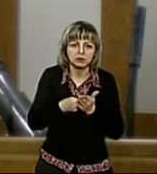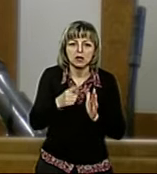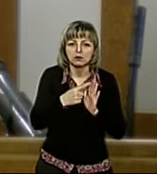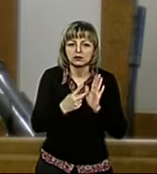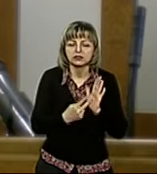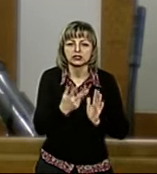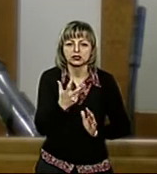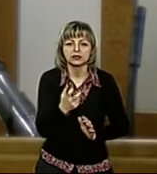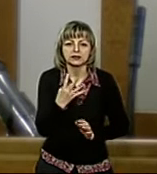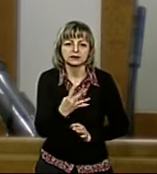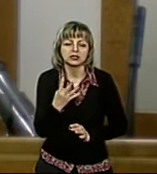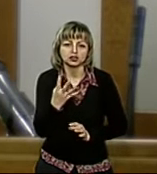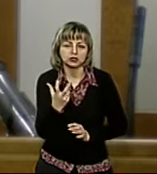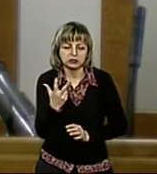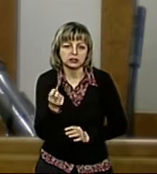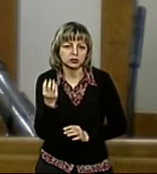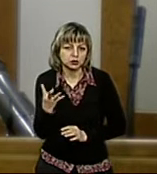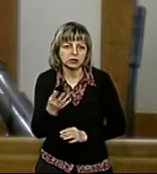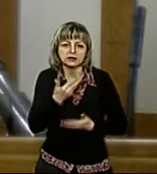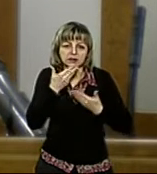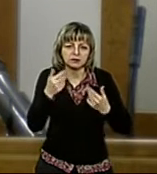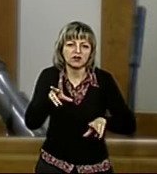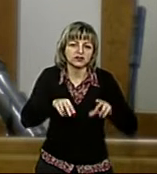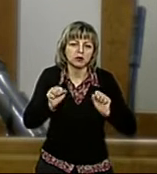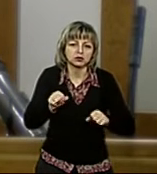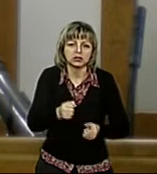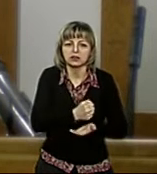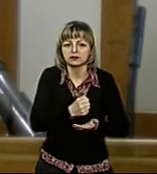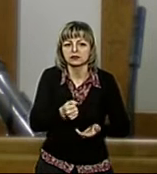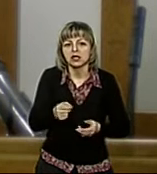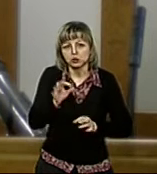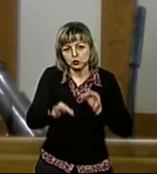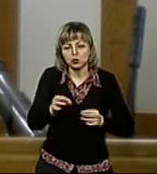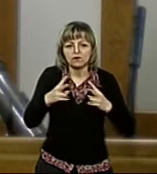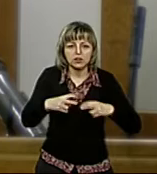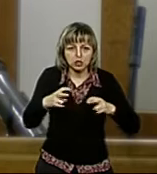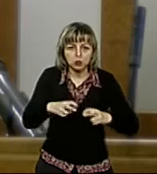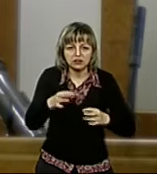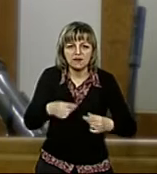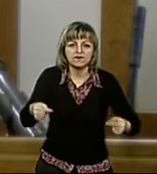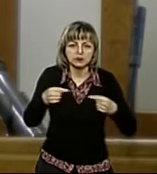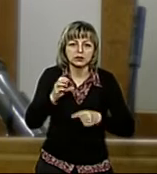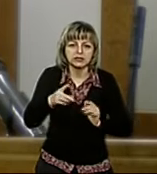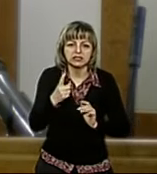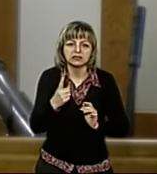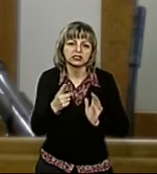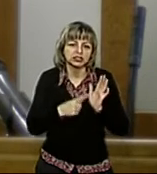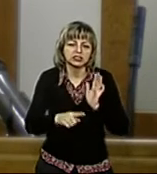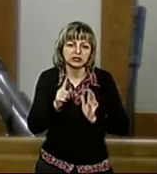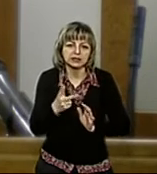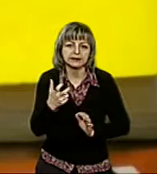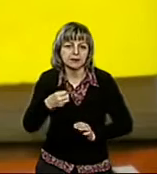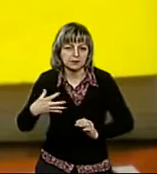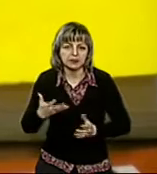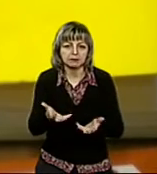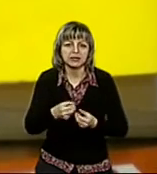пунктами 1.4 статті 314, відсутні, а тому суд вважає можливим призначити судовий розгляд. Відповідно до статей 61.315